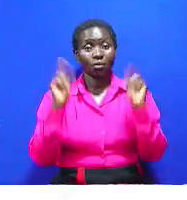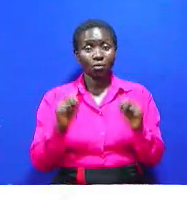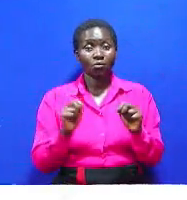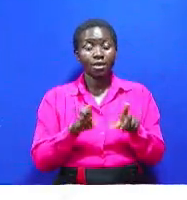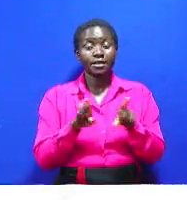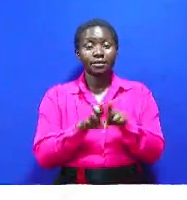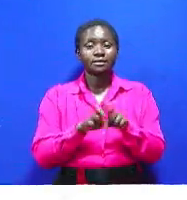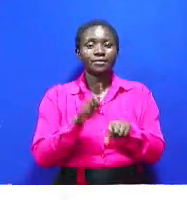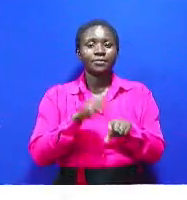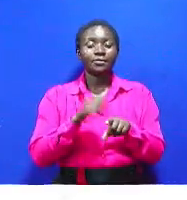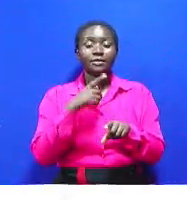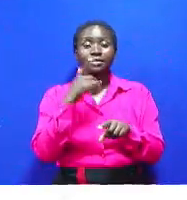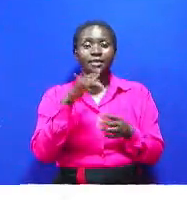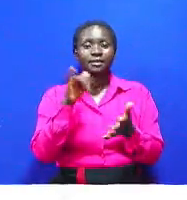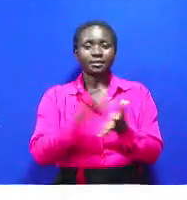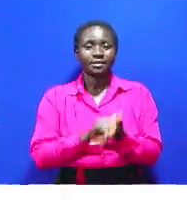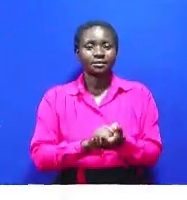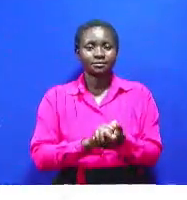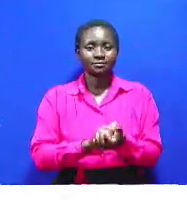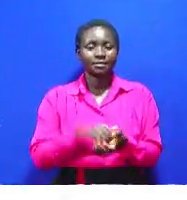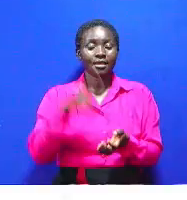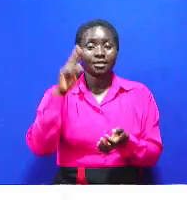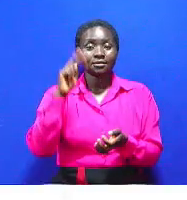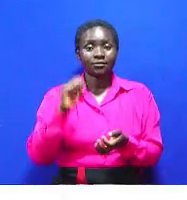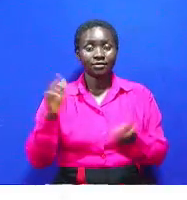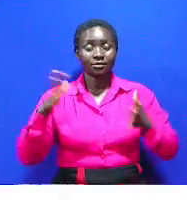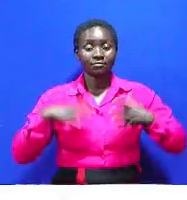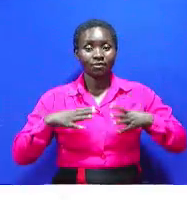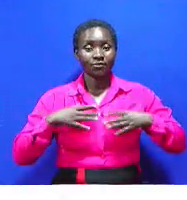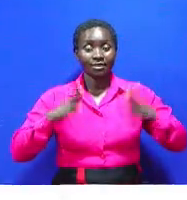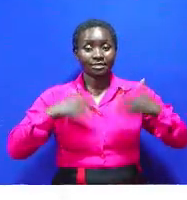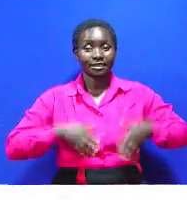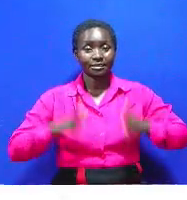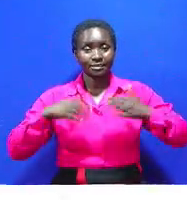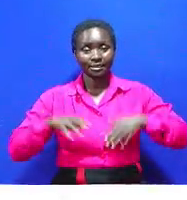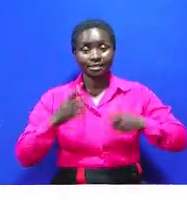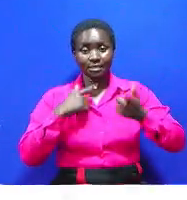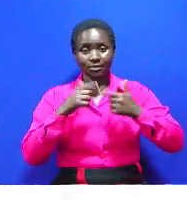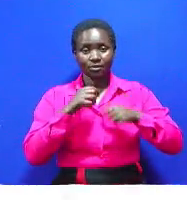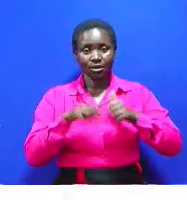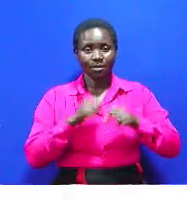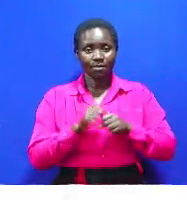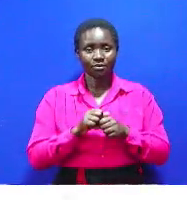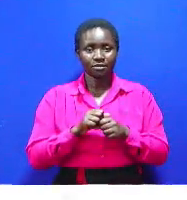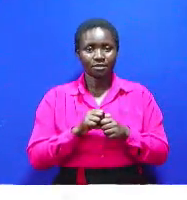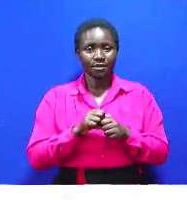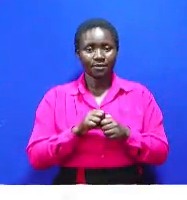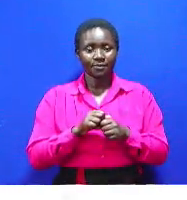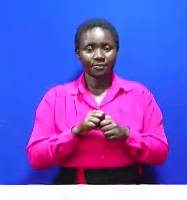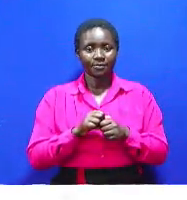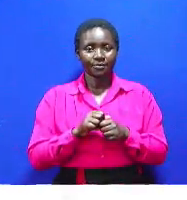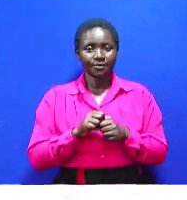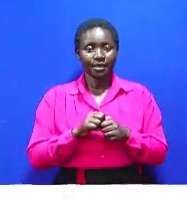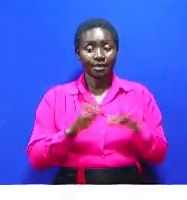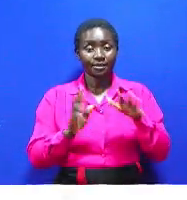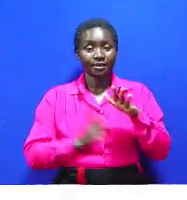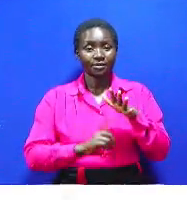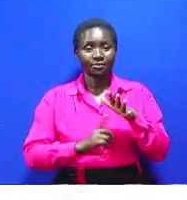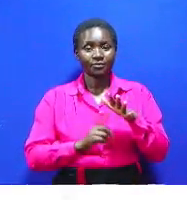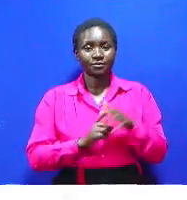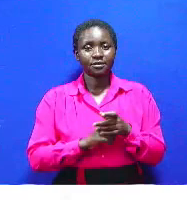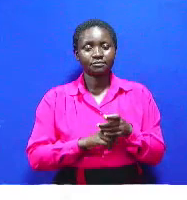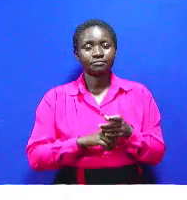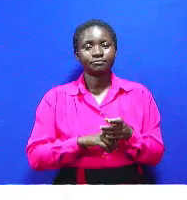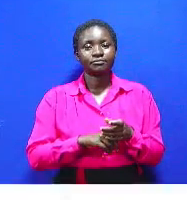kye chibate bire buna abanyali bali tikabai gori baga eri banyare ko kwanera igoro yo mokonyi bo mu governor of county ya